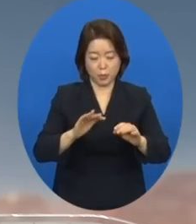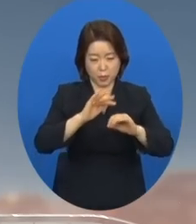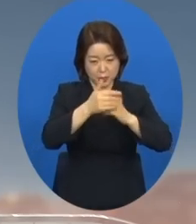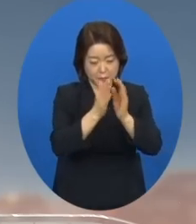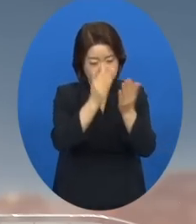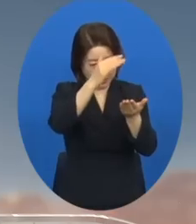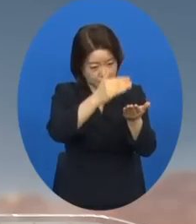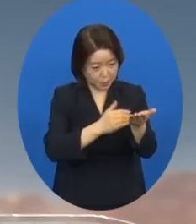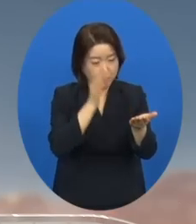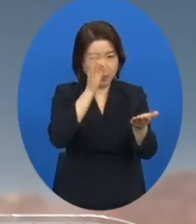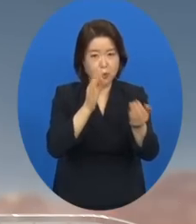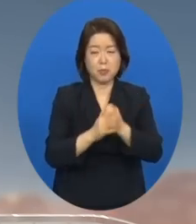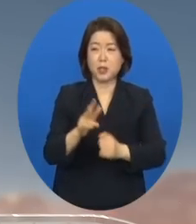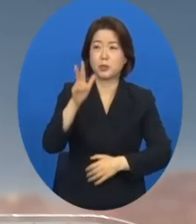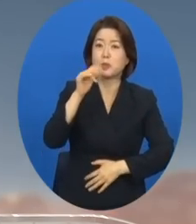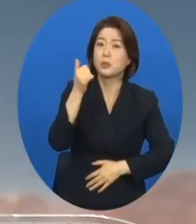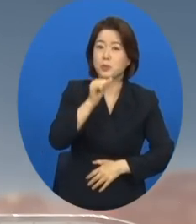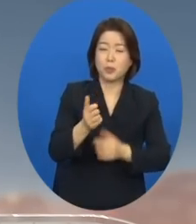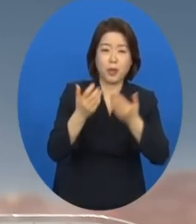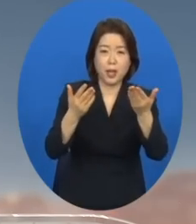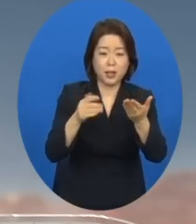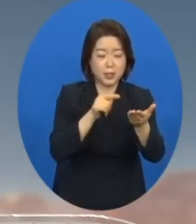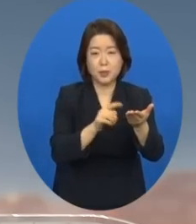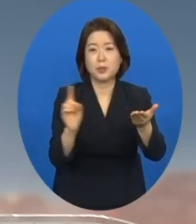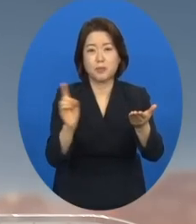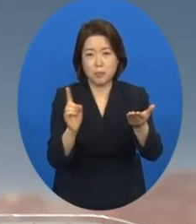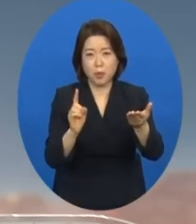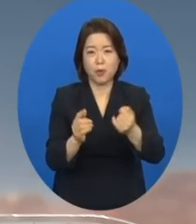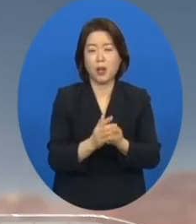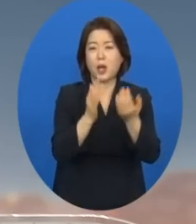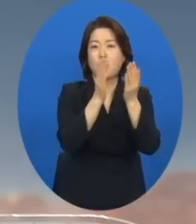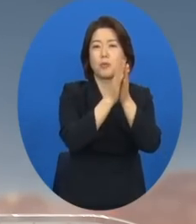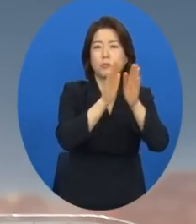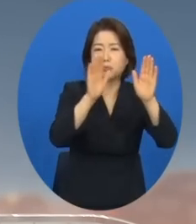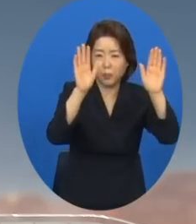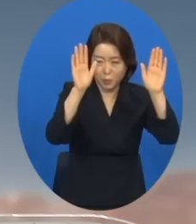보면 여호수아를 소개할 때 성경 뭐라고 하냐면 모세를